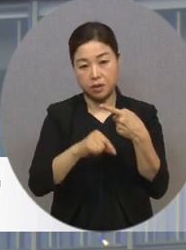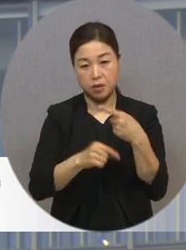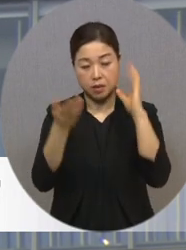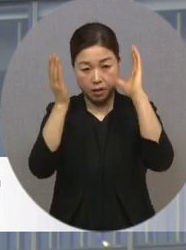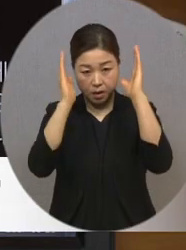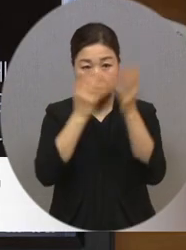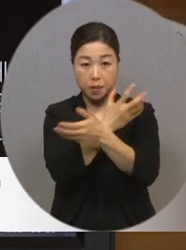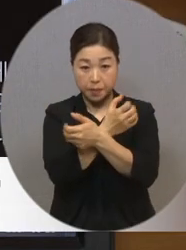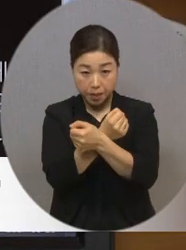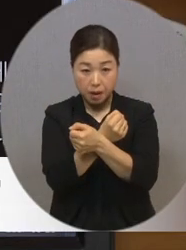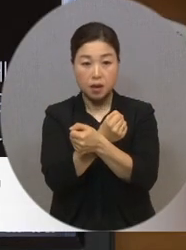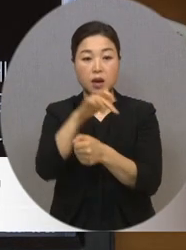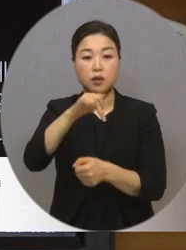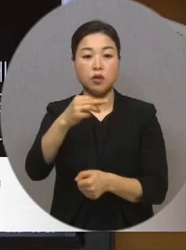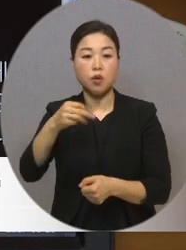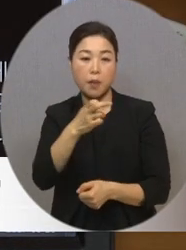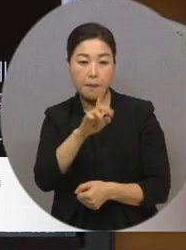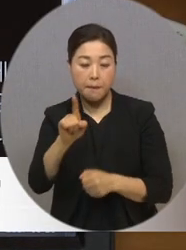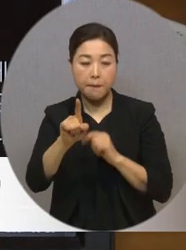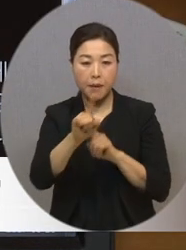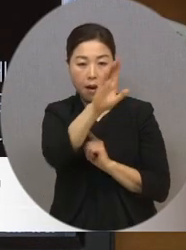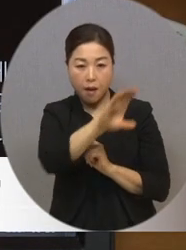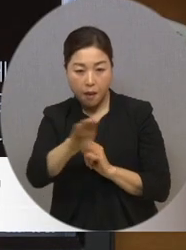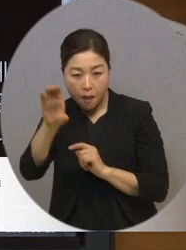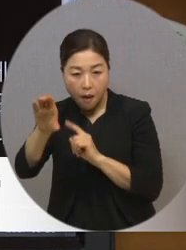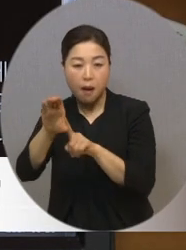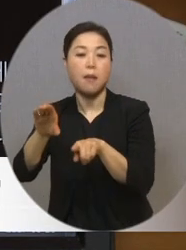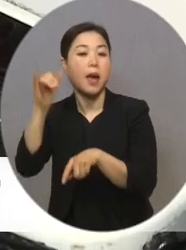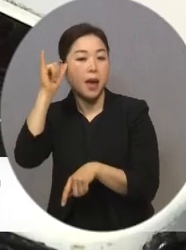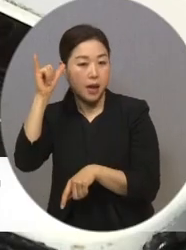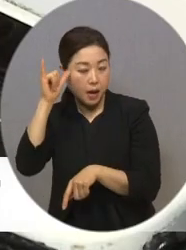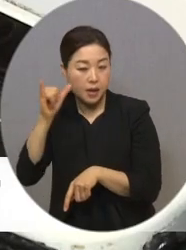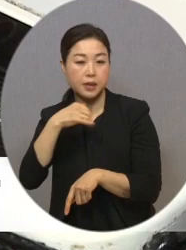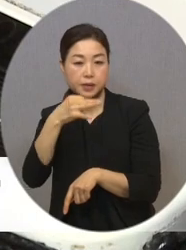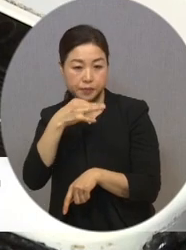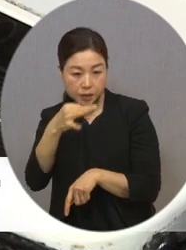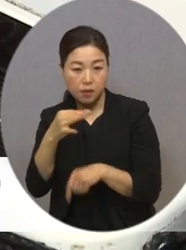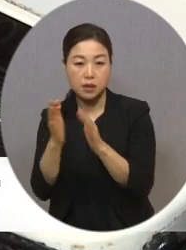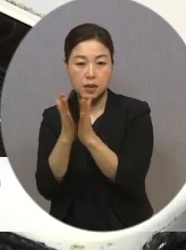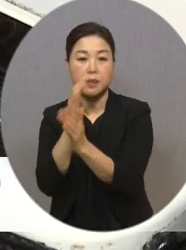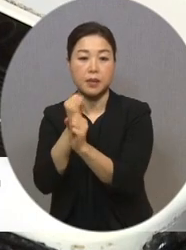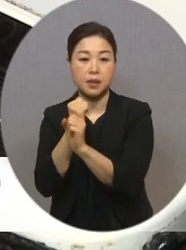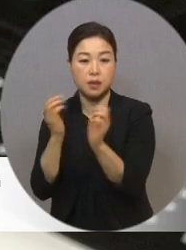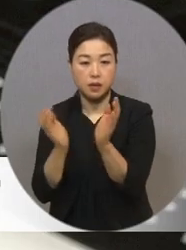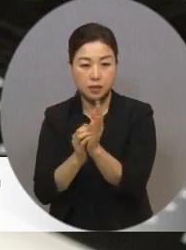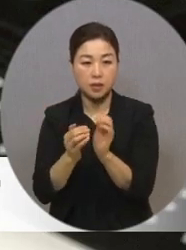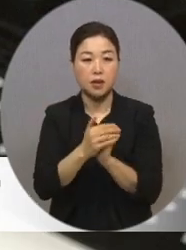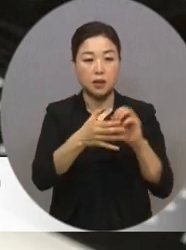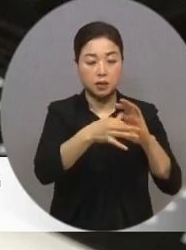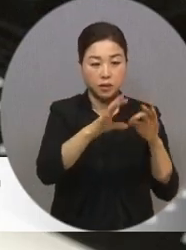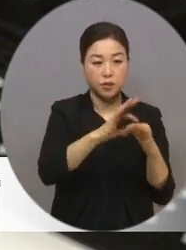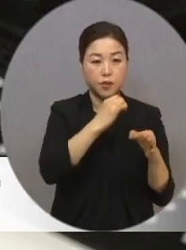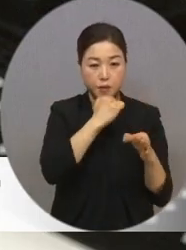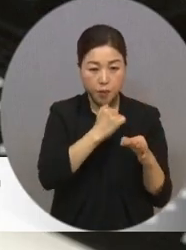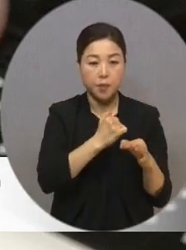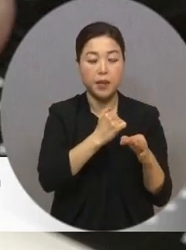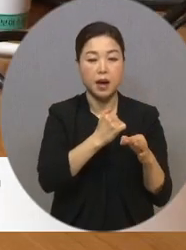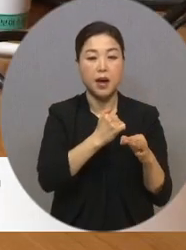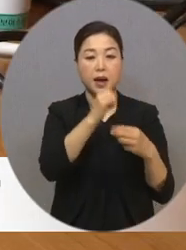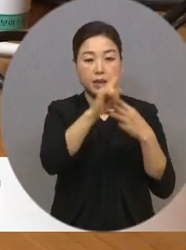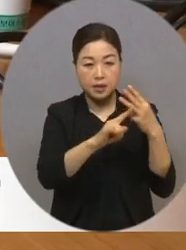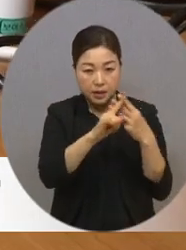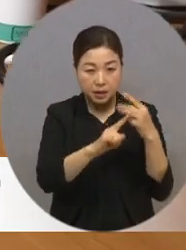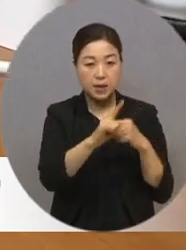협약을 통해 클로바 더빙을 적용한 AI 음성도서 했으며 그리스 로마신화 신들의 은밀한